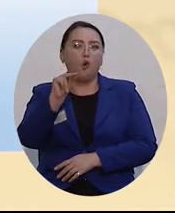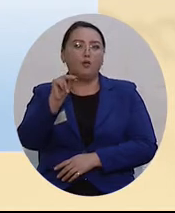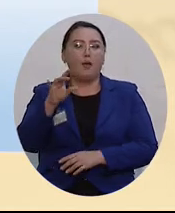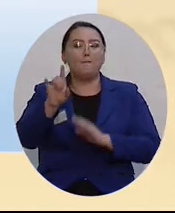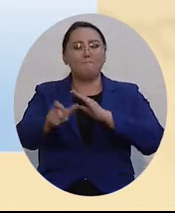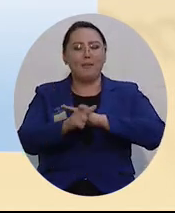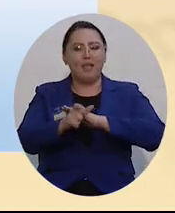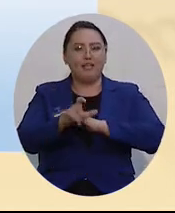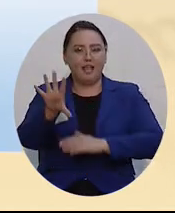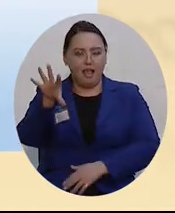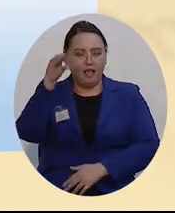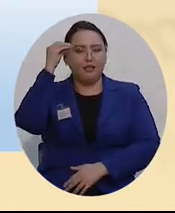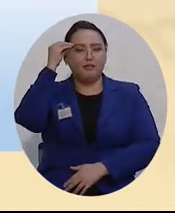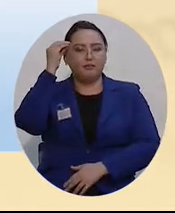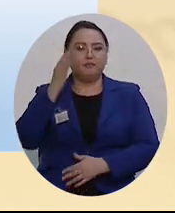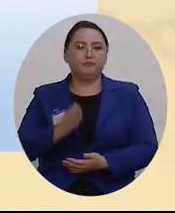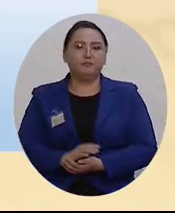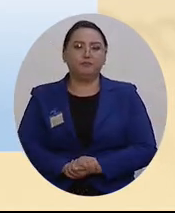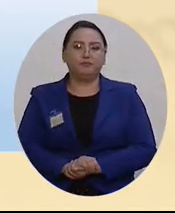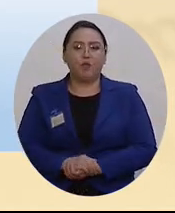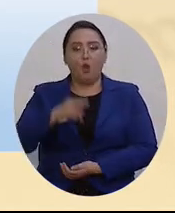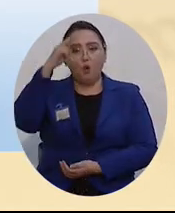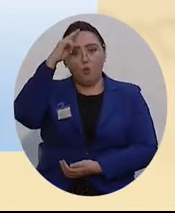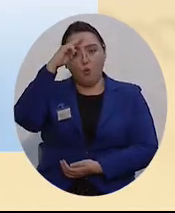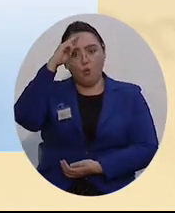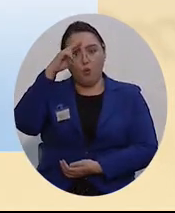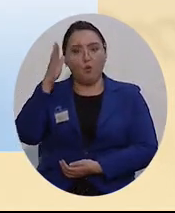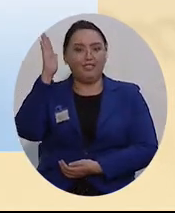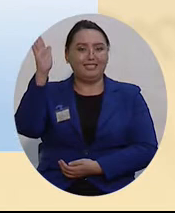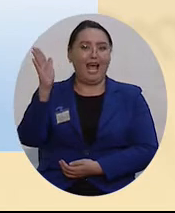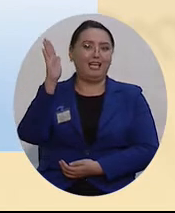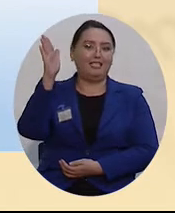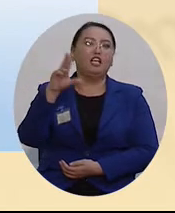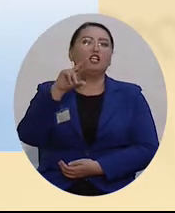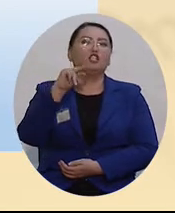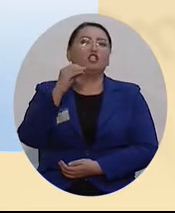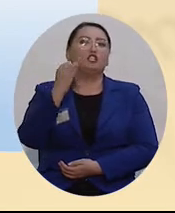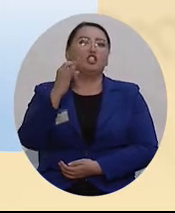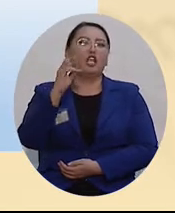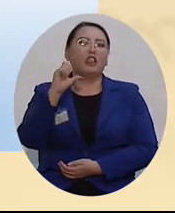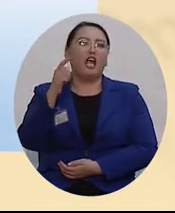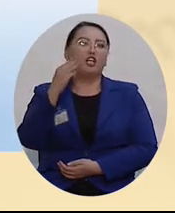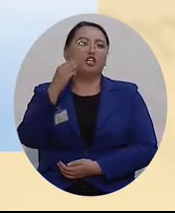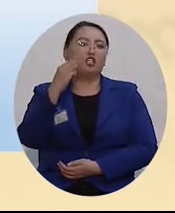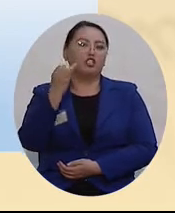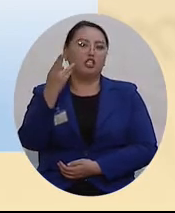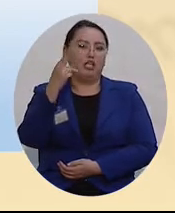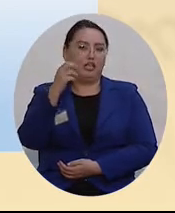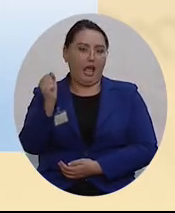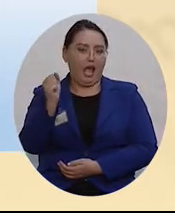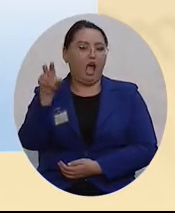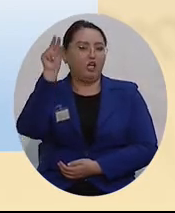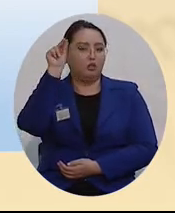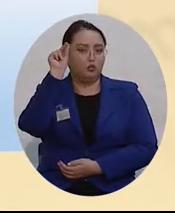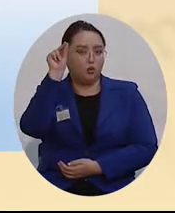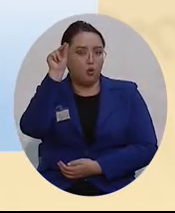эзэмшив. Хүү цаашид за чи нагши да буюу цаашид сурч